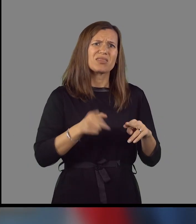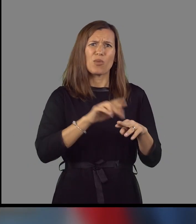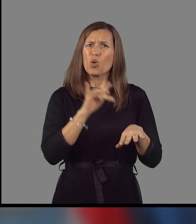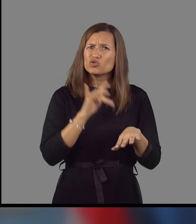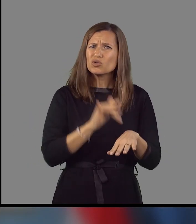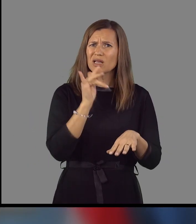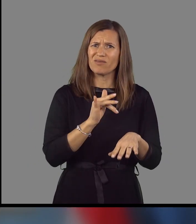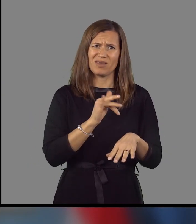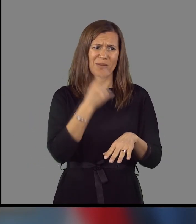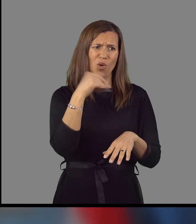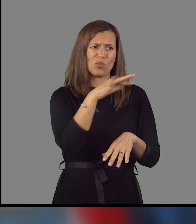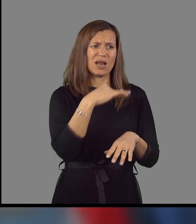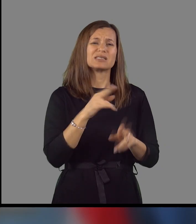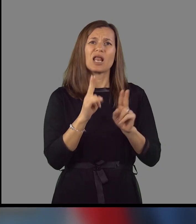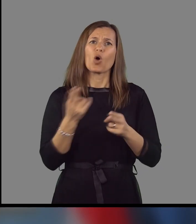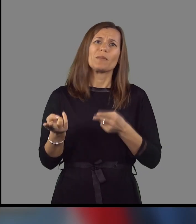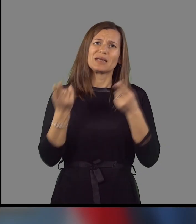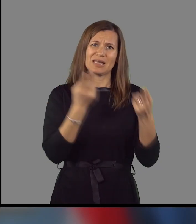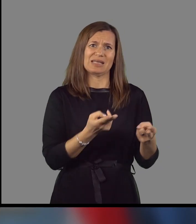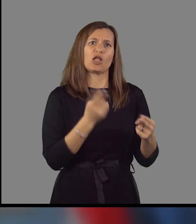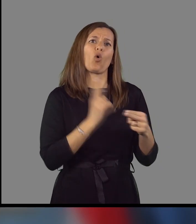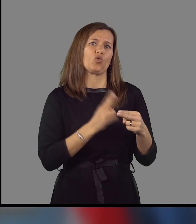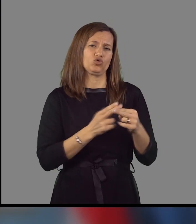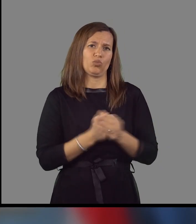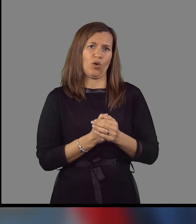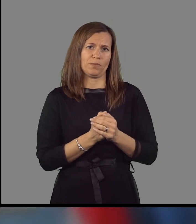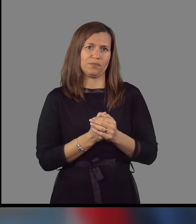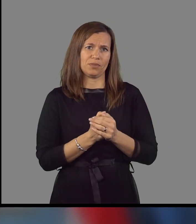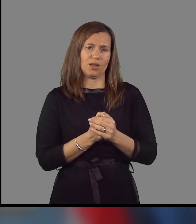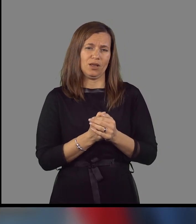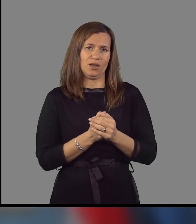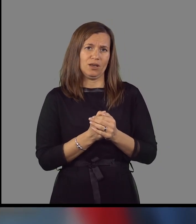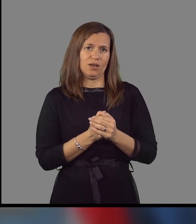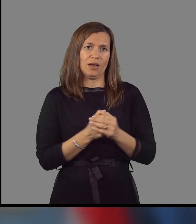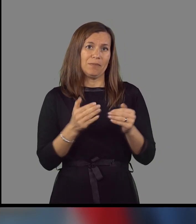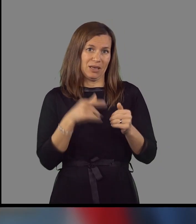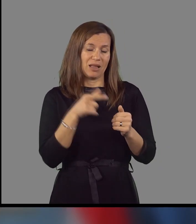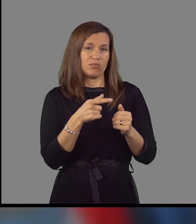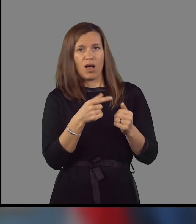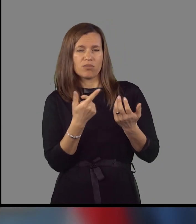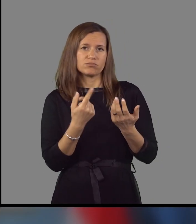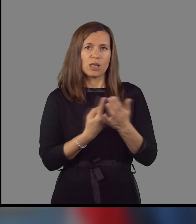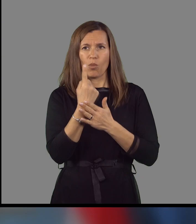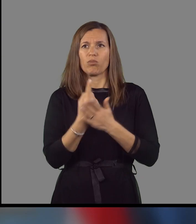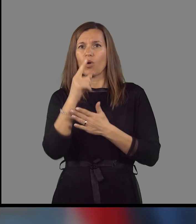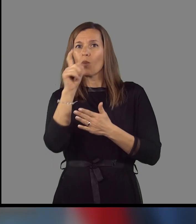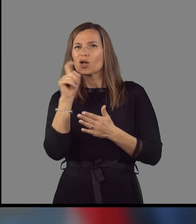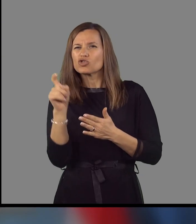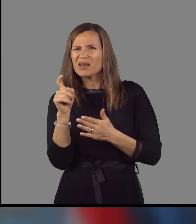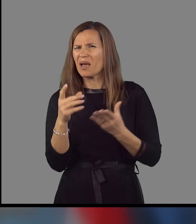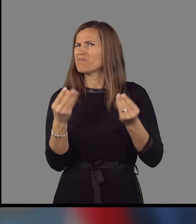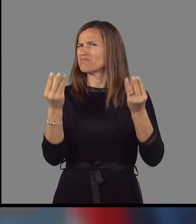najbolj občutljivi, ranljivi populaciji lahko prinesli okužbo. Ob tem se srečujemo